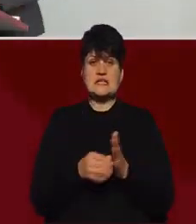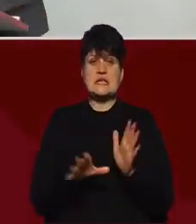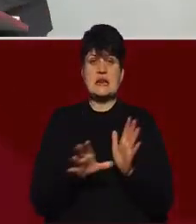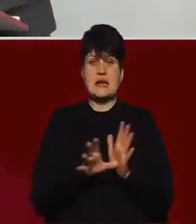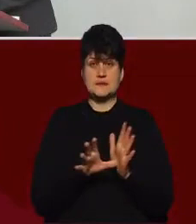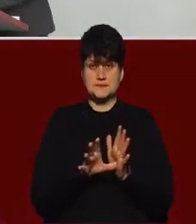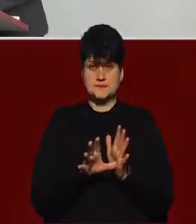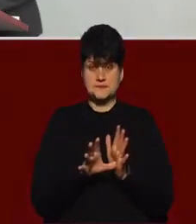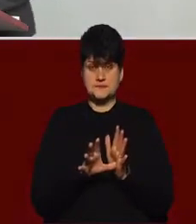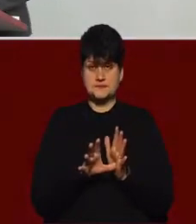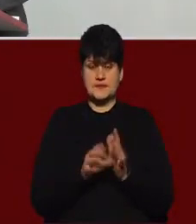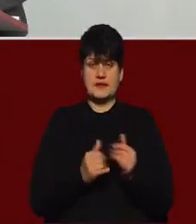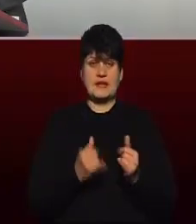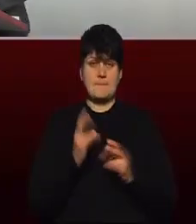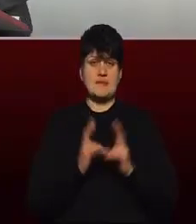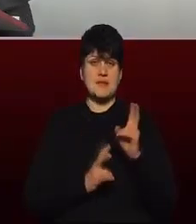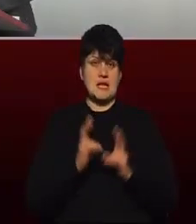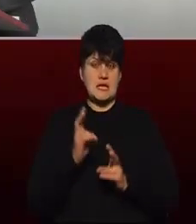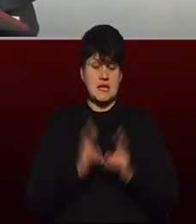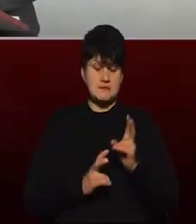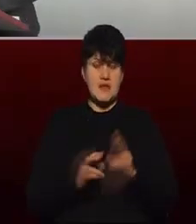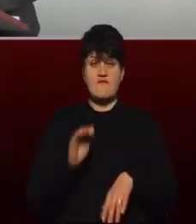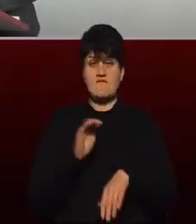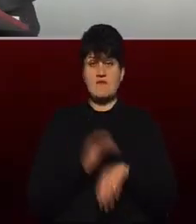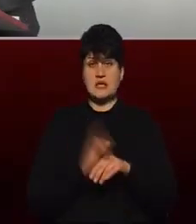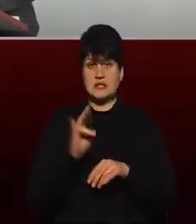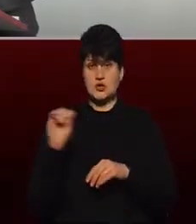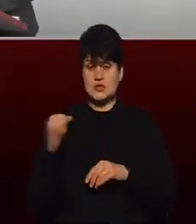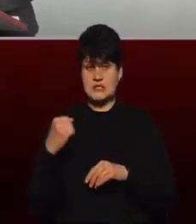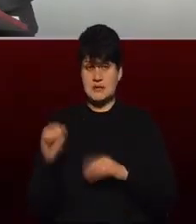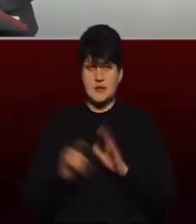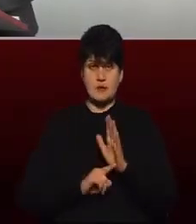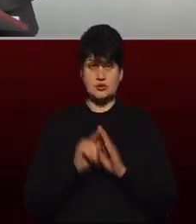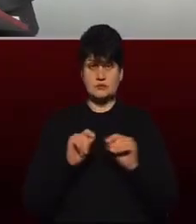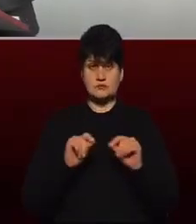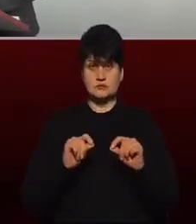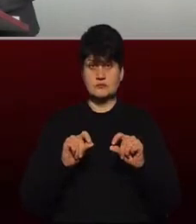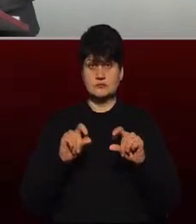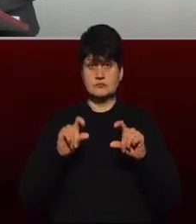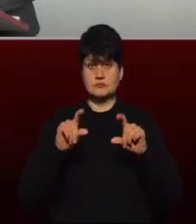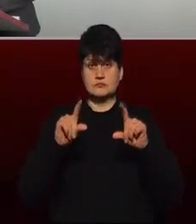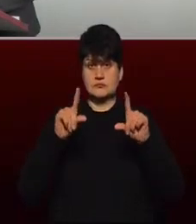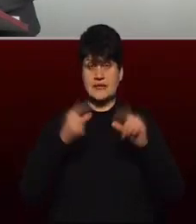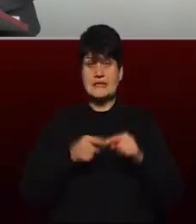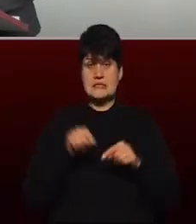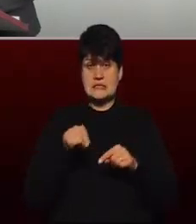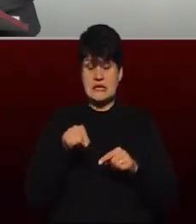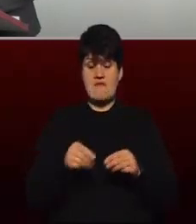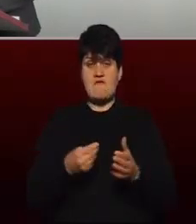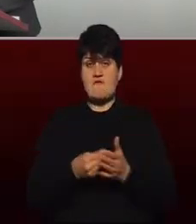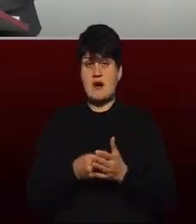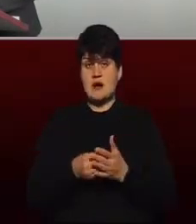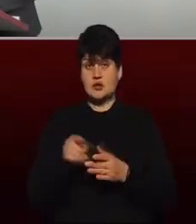для промислових підприємств. Фактично з серпня почався ріст цієї вартості, і він ще до